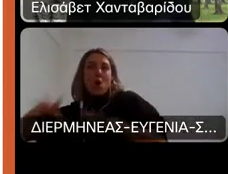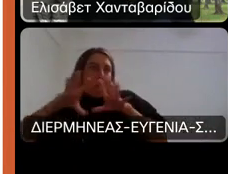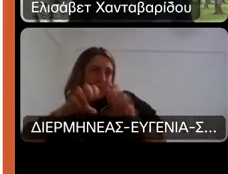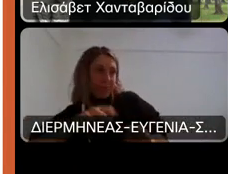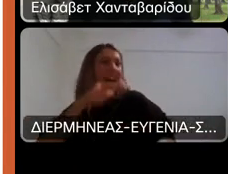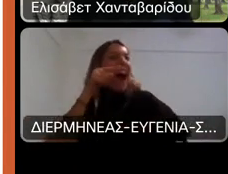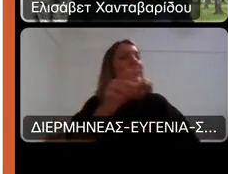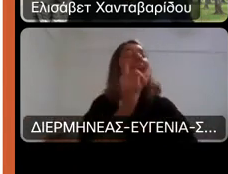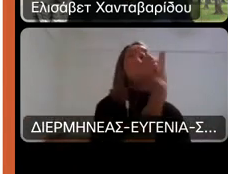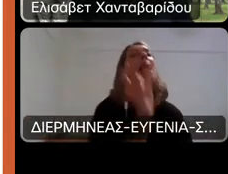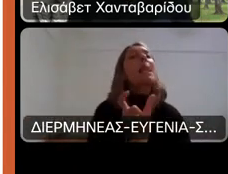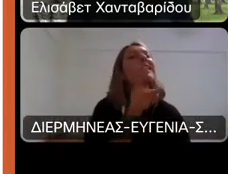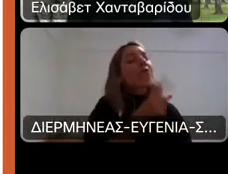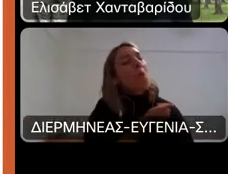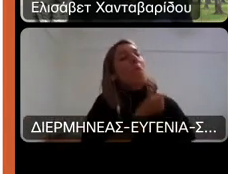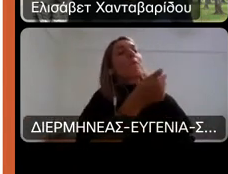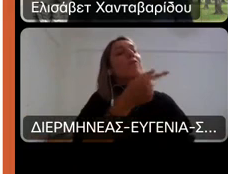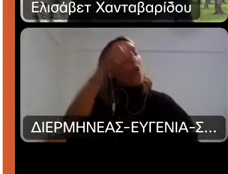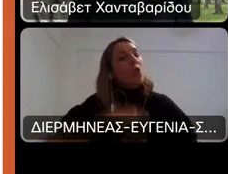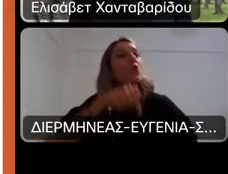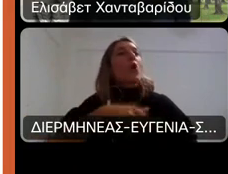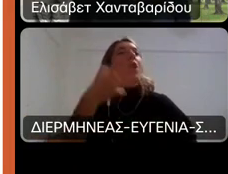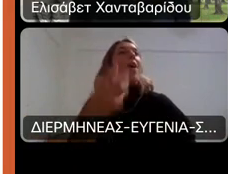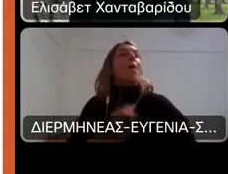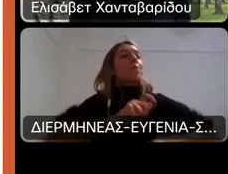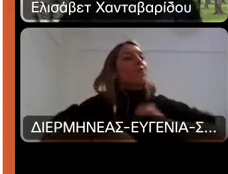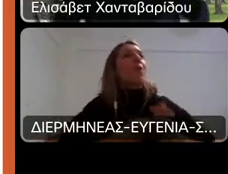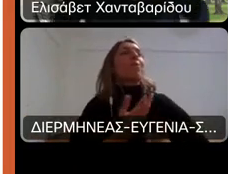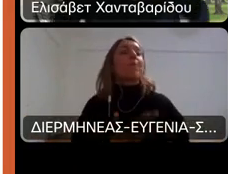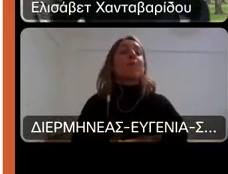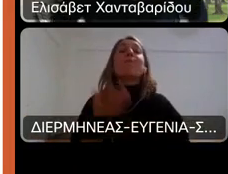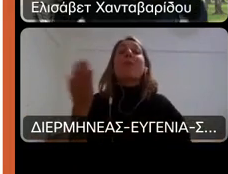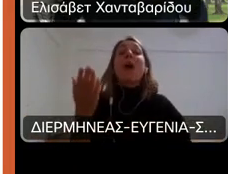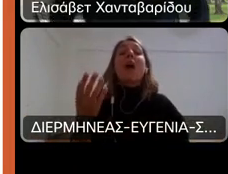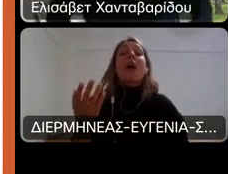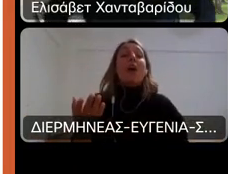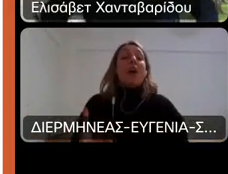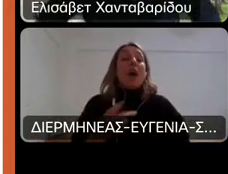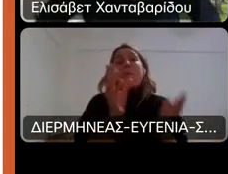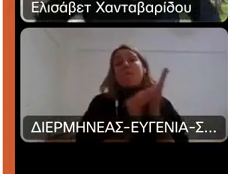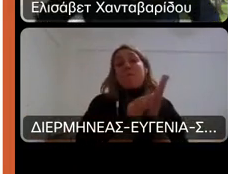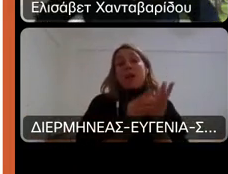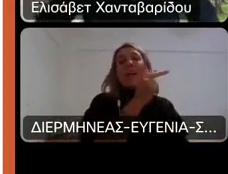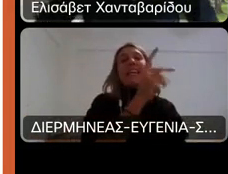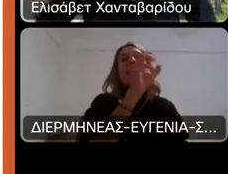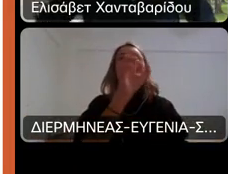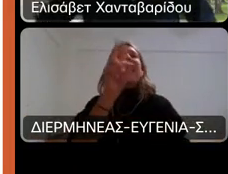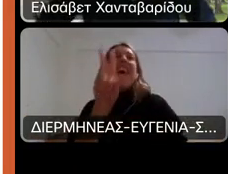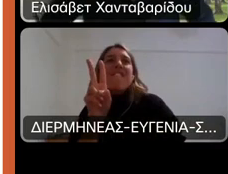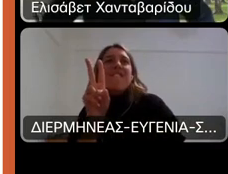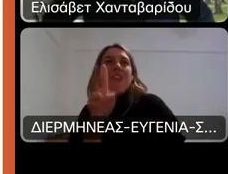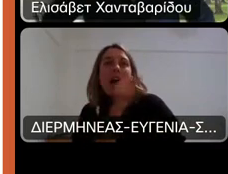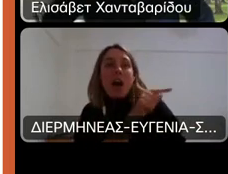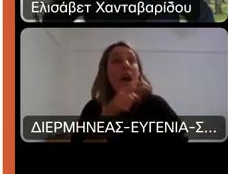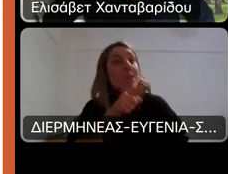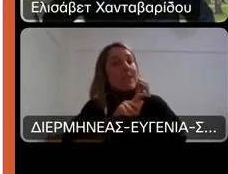παράδειγμα είναι και η γραφή της πρωτεύουσας της Ουκρανίας Κίεβ, αντί για το Κίεβ, που το έχουμε μεταφράσει και εμείς